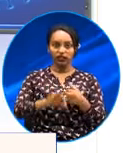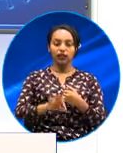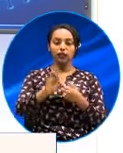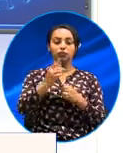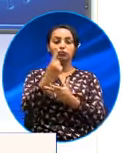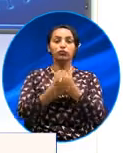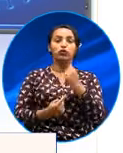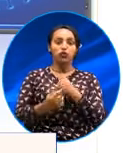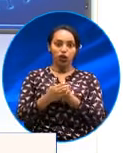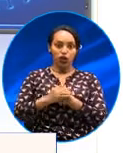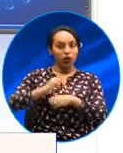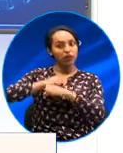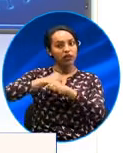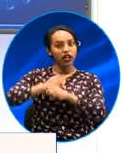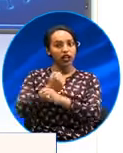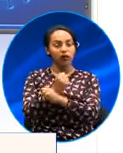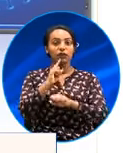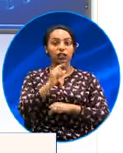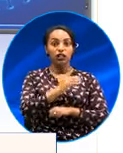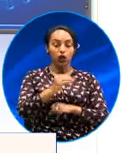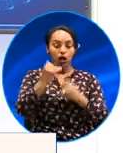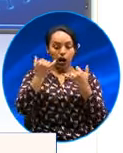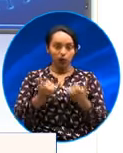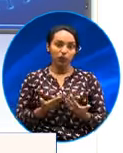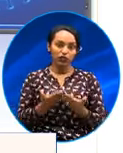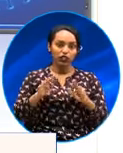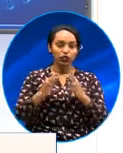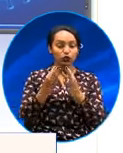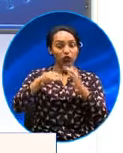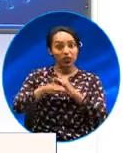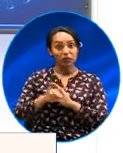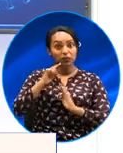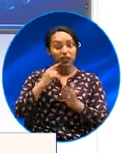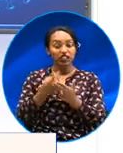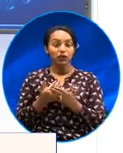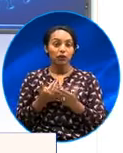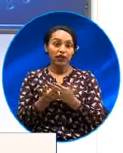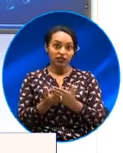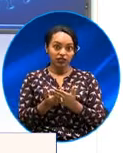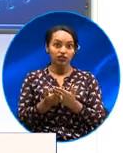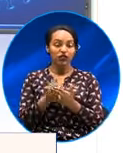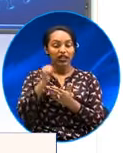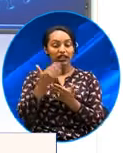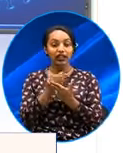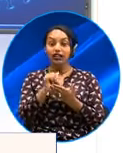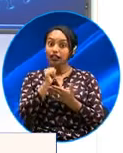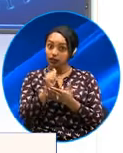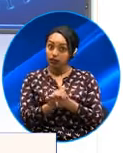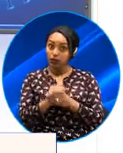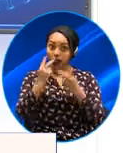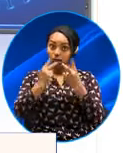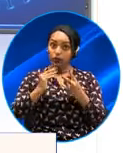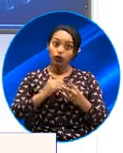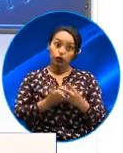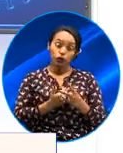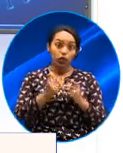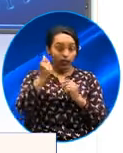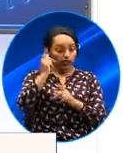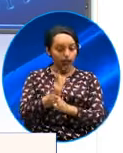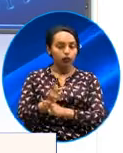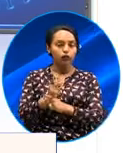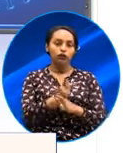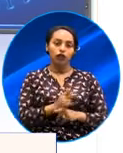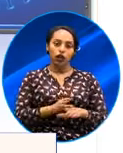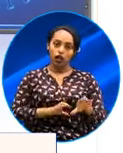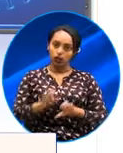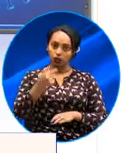የሚገኝ ብቸኛው የመከላከያ መፍትሄ ነውና አሁንም እንግዲህ ስቱዲዮ ገብተን መረጃ ማድረሳችን ለሌላ ነገር አይደለም፣ ተመልካቾቻችን ተገቢውን